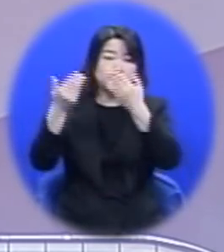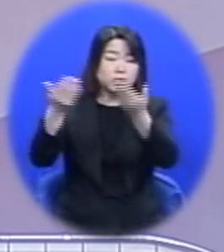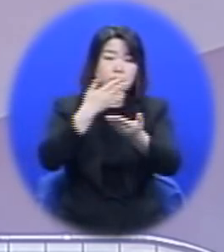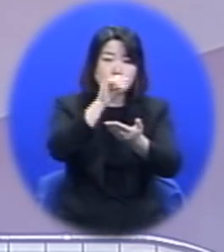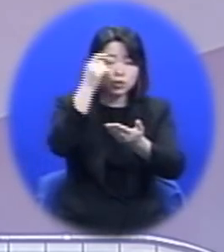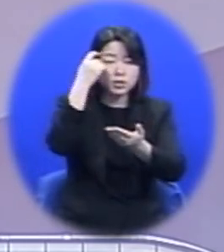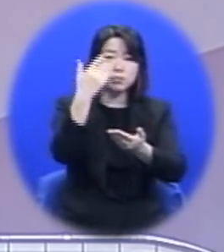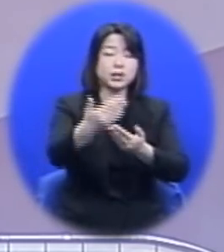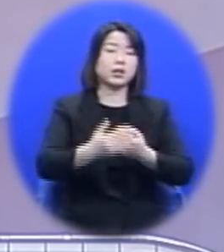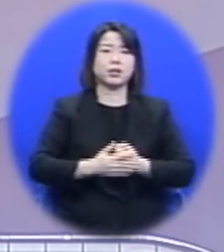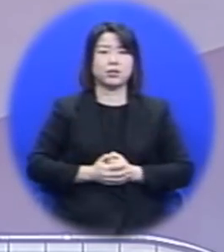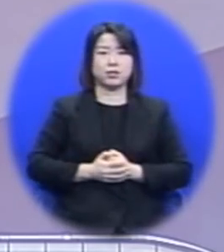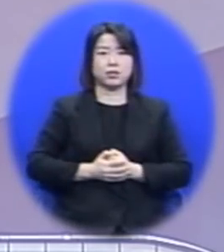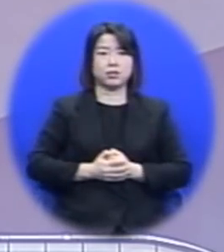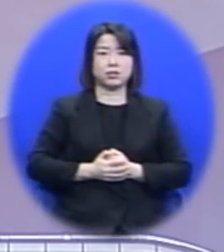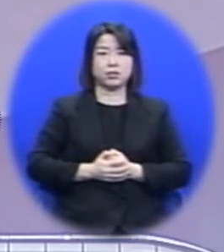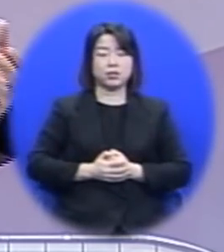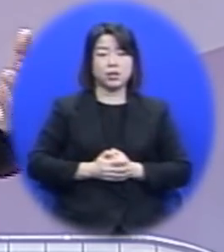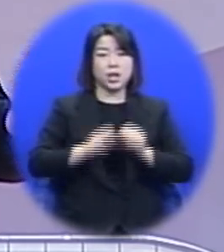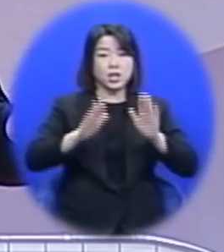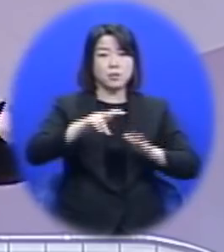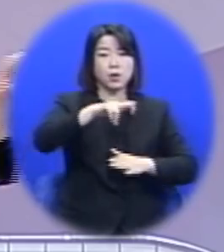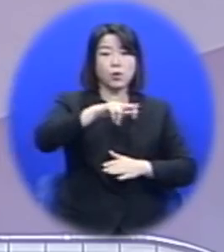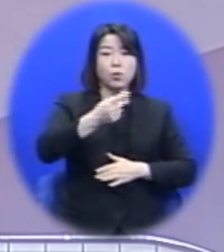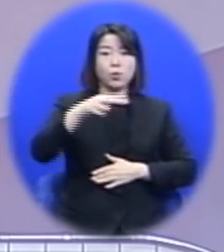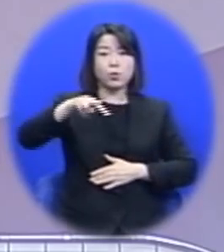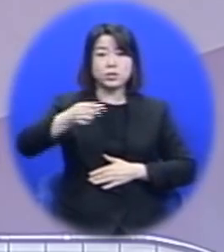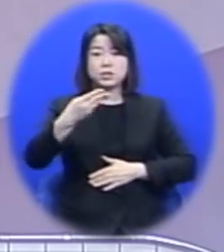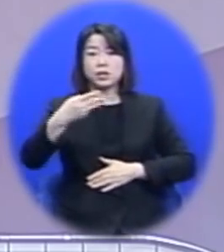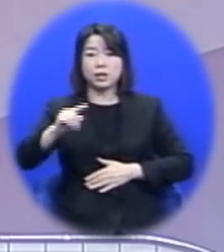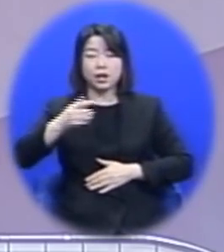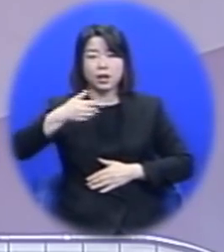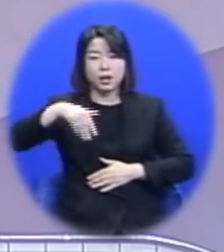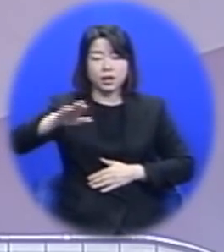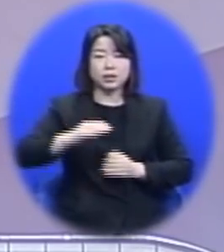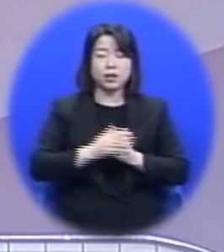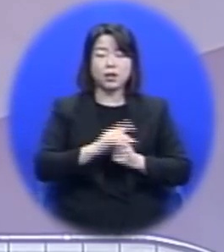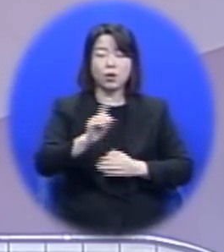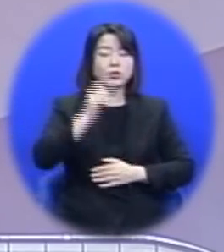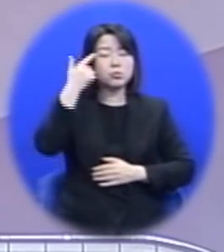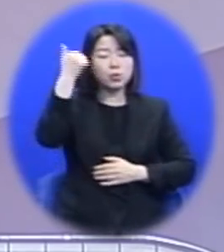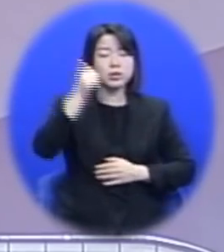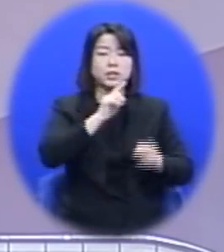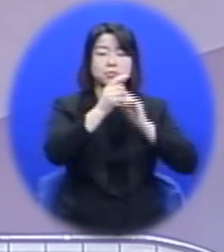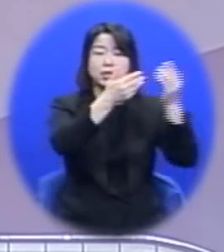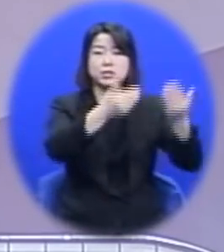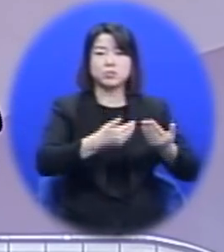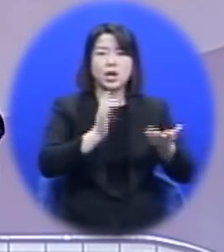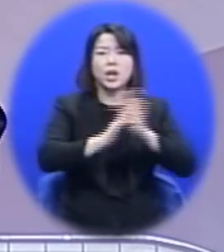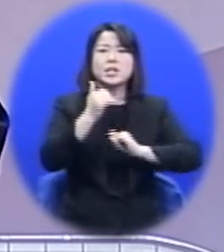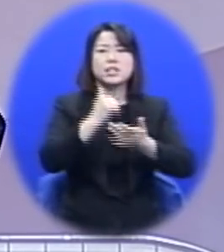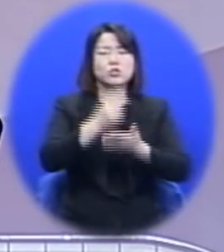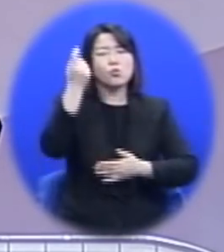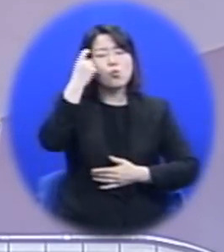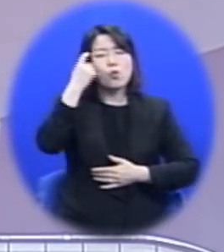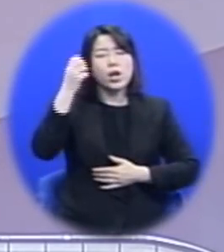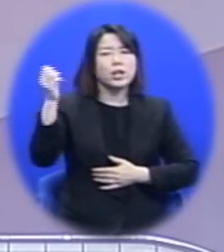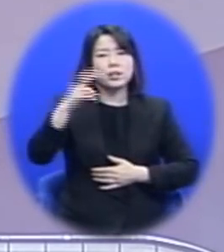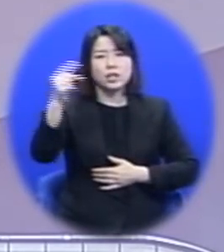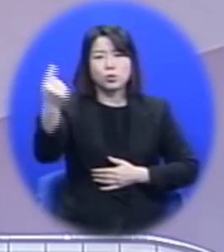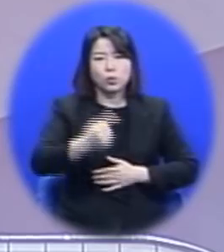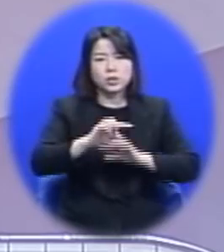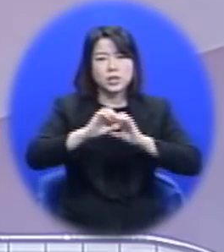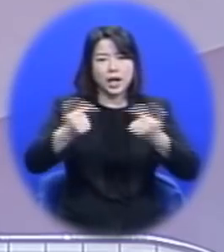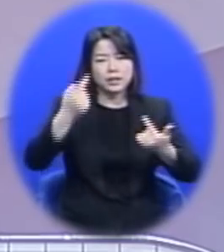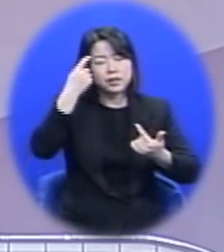있습니까? 이번 코스타에 갔다가 어느 목사님이 그런 이야기 하시더라고요. 예수님께서 왜 재림에 오시지 않으시나,